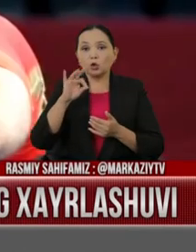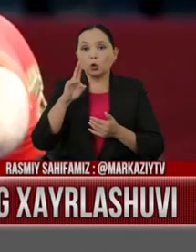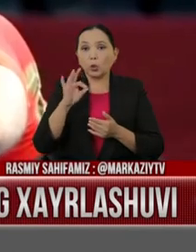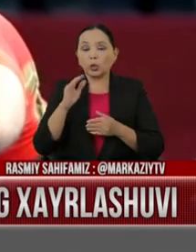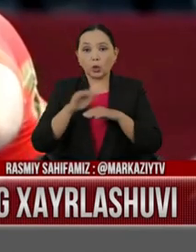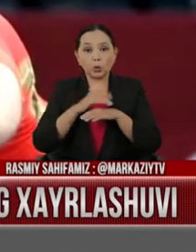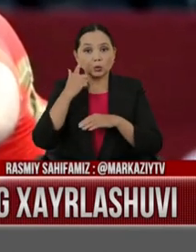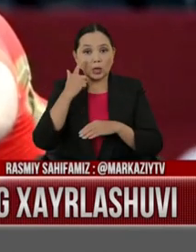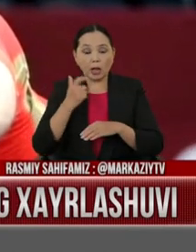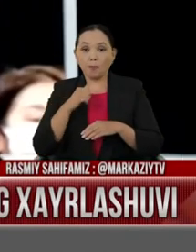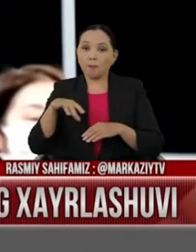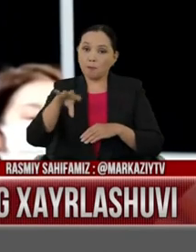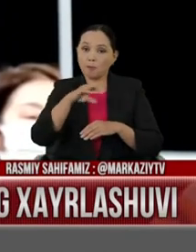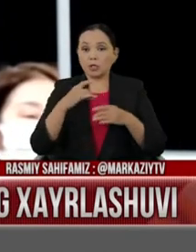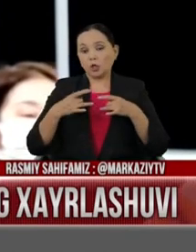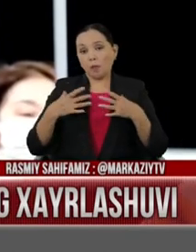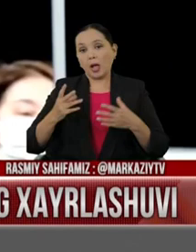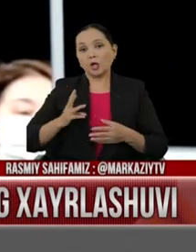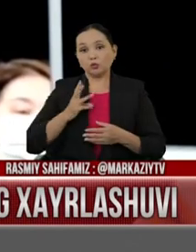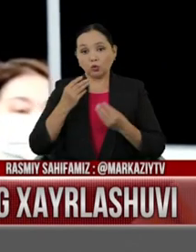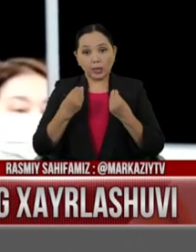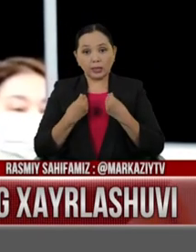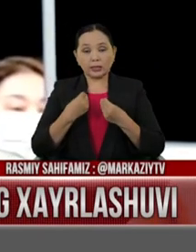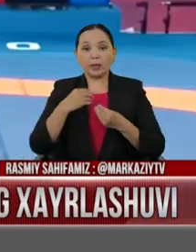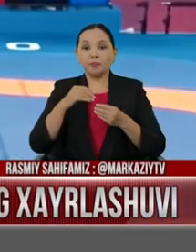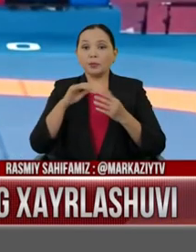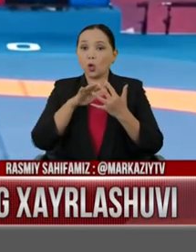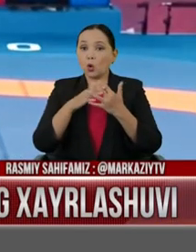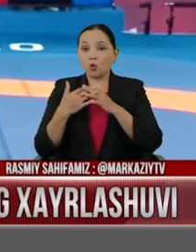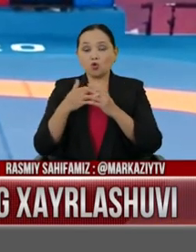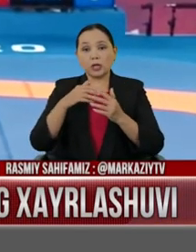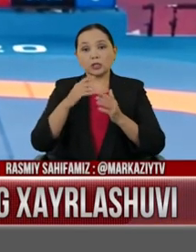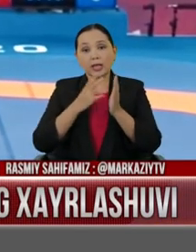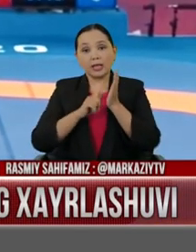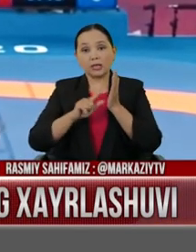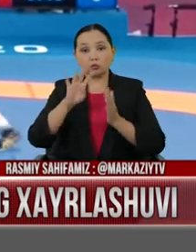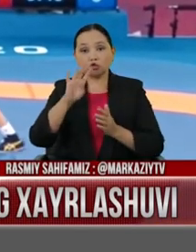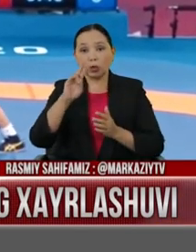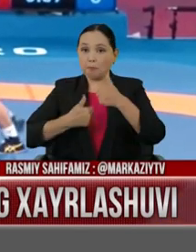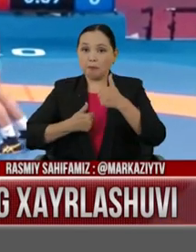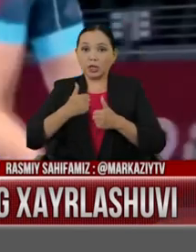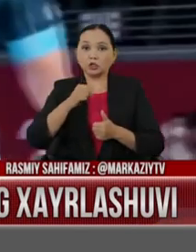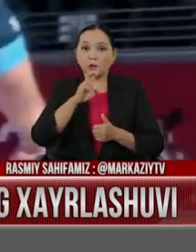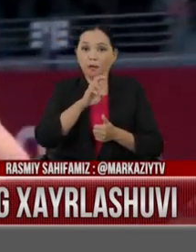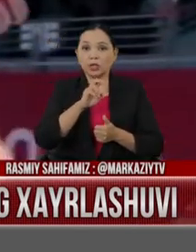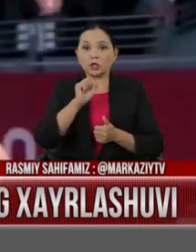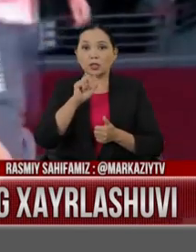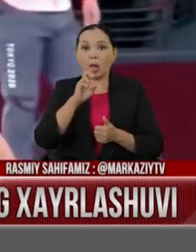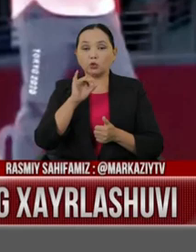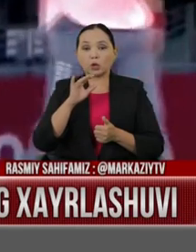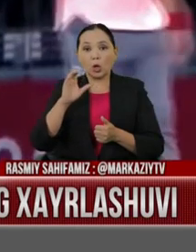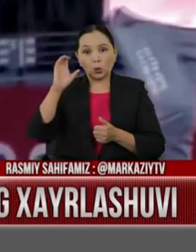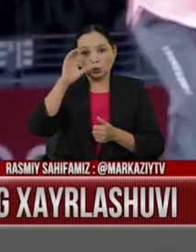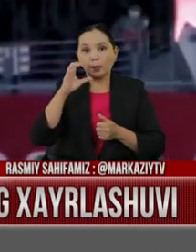kelgan xushxabar barchamizga bayram shukuhini taqdim etdi. Erkin kurash musobaqasining 74 kg vazn toifasida bellashgan Begizot